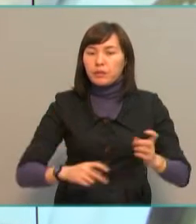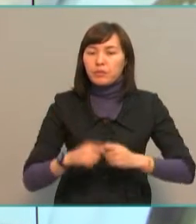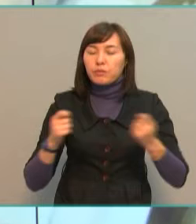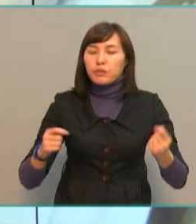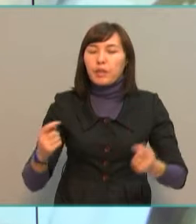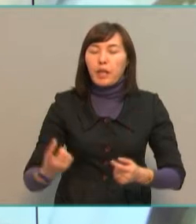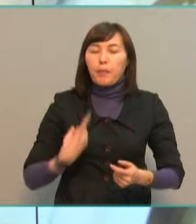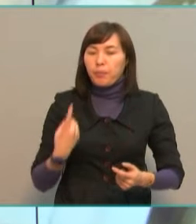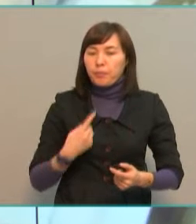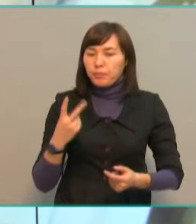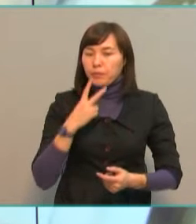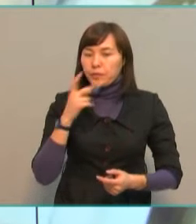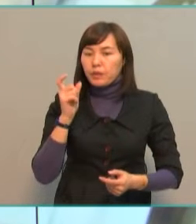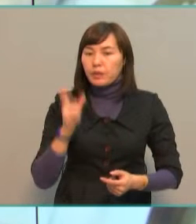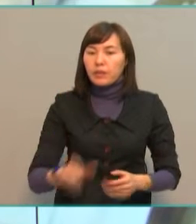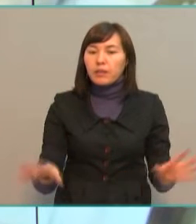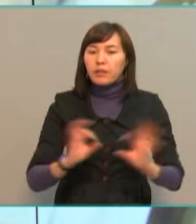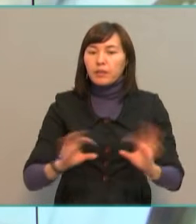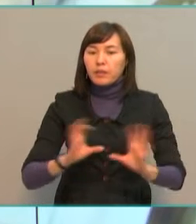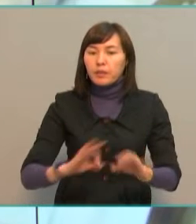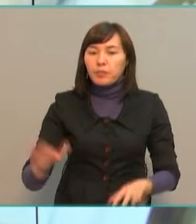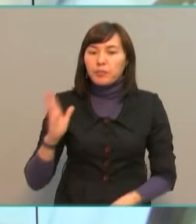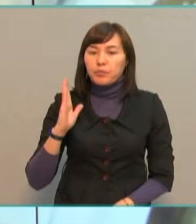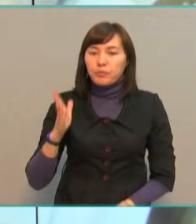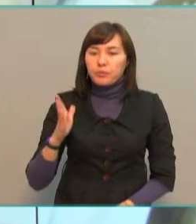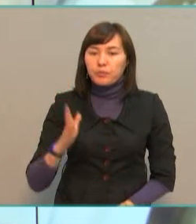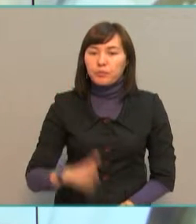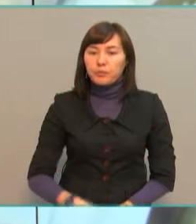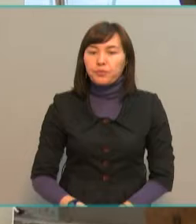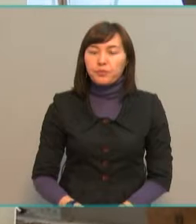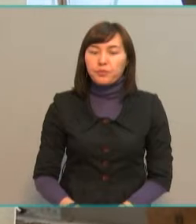Ата кәсіпке әрберген кейіпкеріміз туралы тілшіміз сөз саптасын.